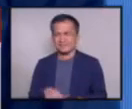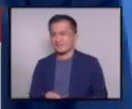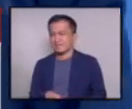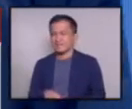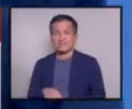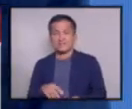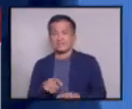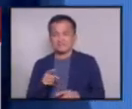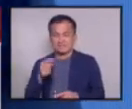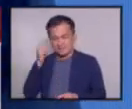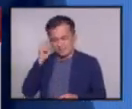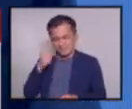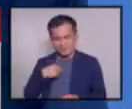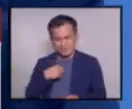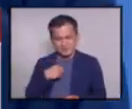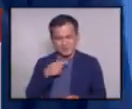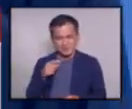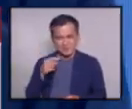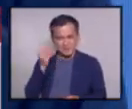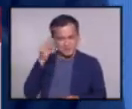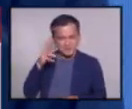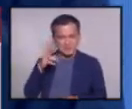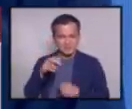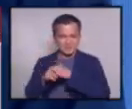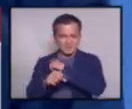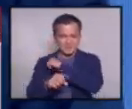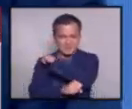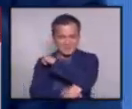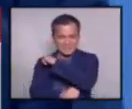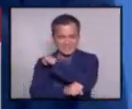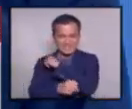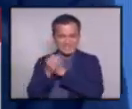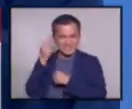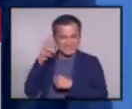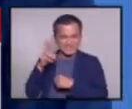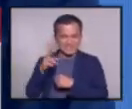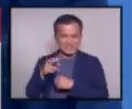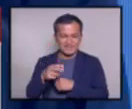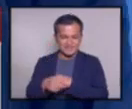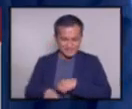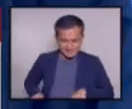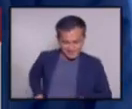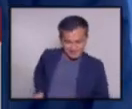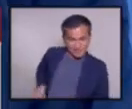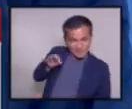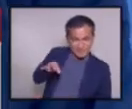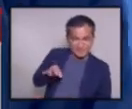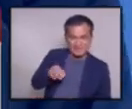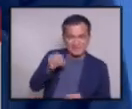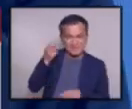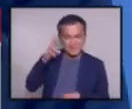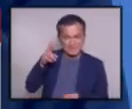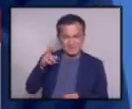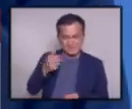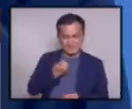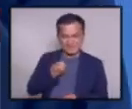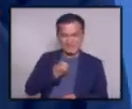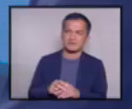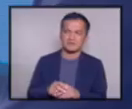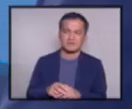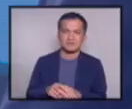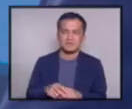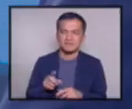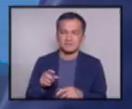Sa pag-iisip ko niyan, si Mr. Magnanakaw, si Mr. Mandurukot, at si Mr. Makasarili. Nako, dami niyan,